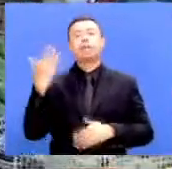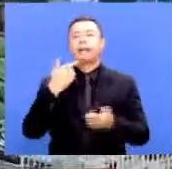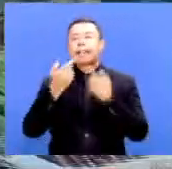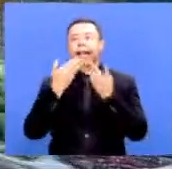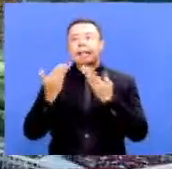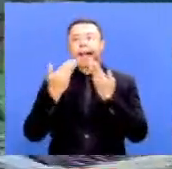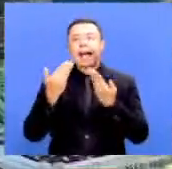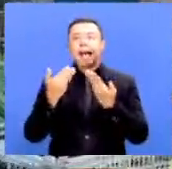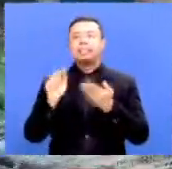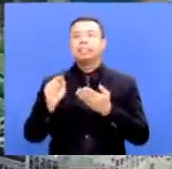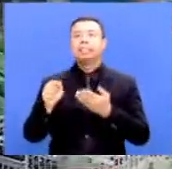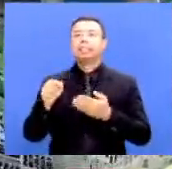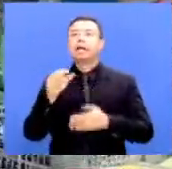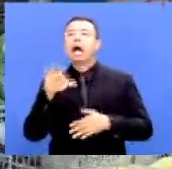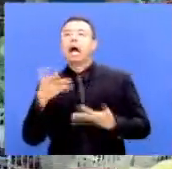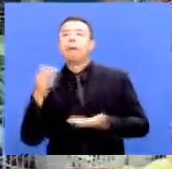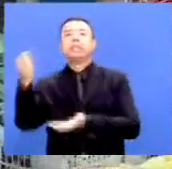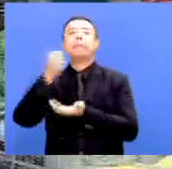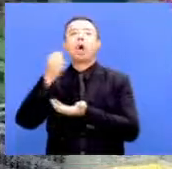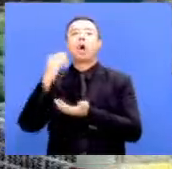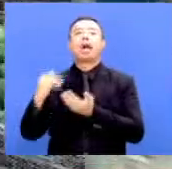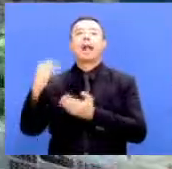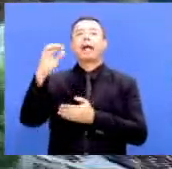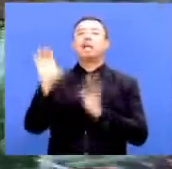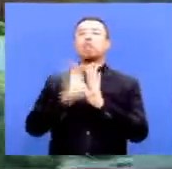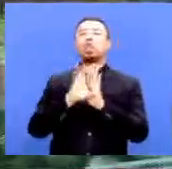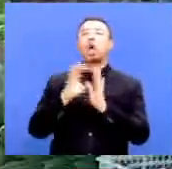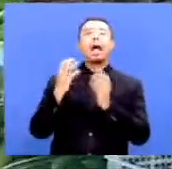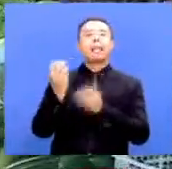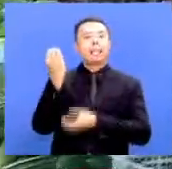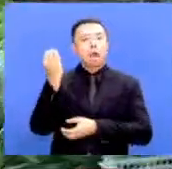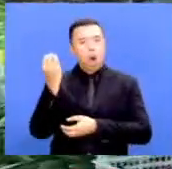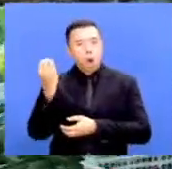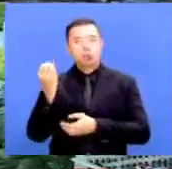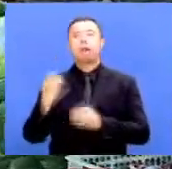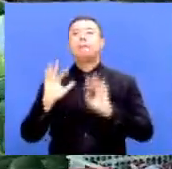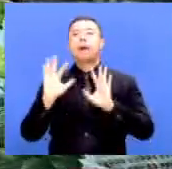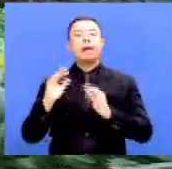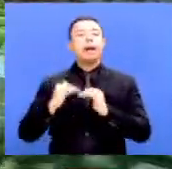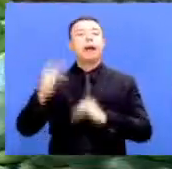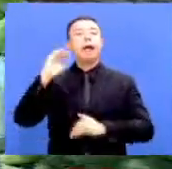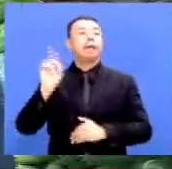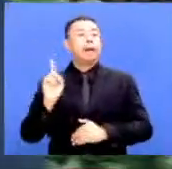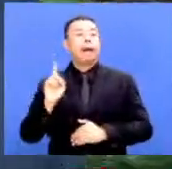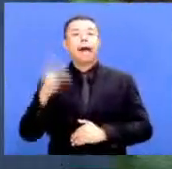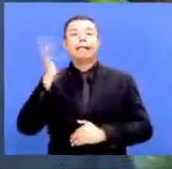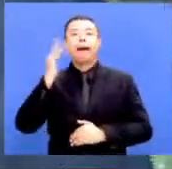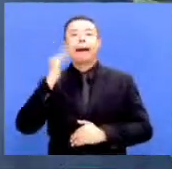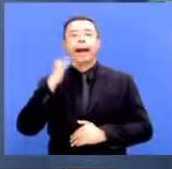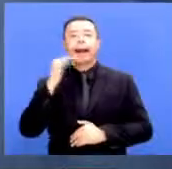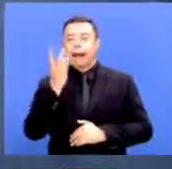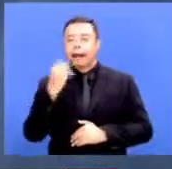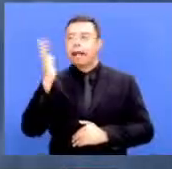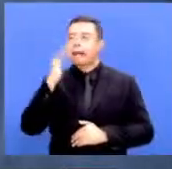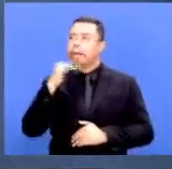di sini. Bahan-bahan pokok yang naik diantaranya ada telur. Dan yang paling tinggi kenaikannya yaitu di cabai. Harga cabai